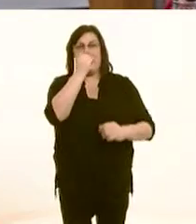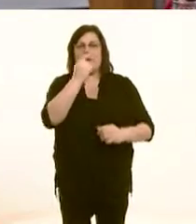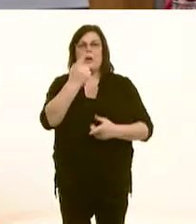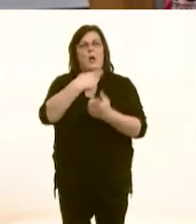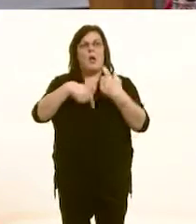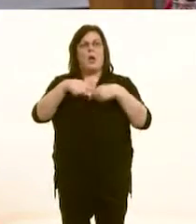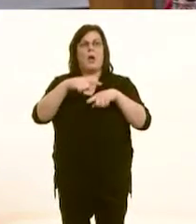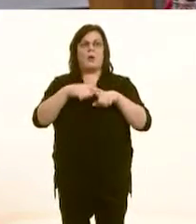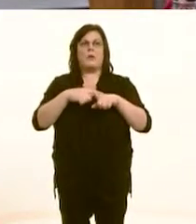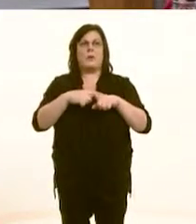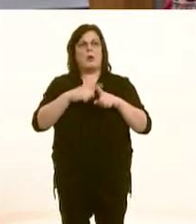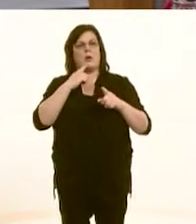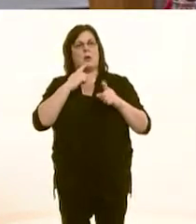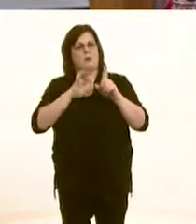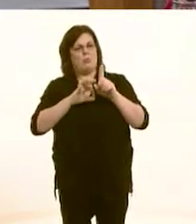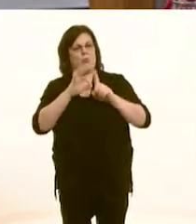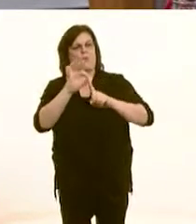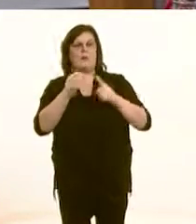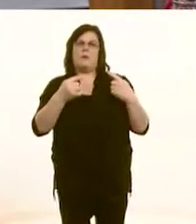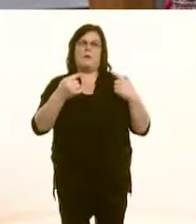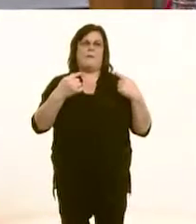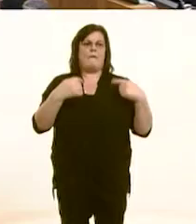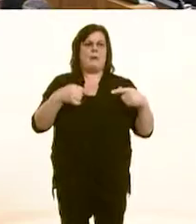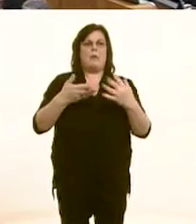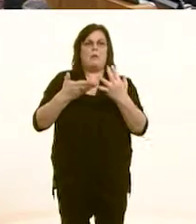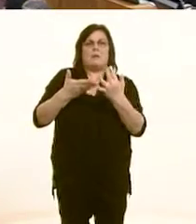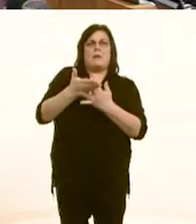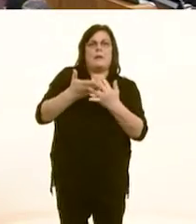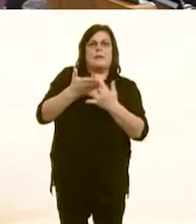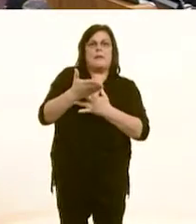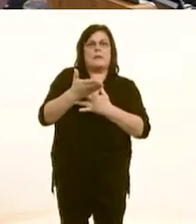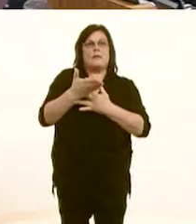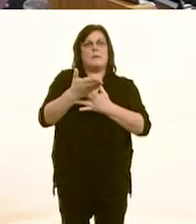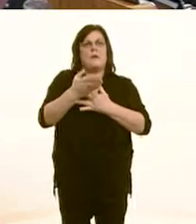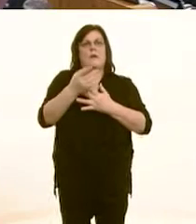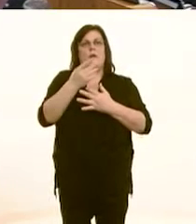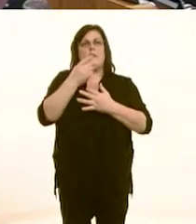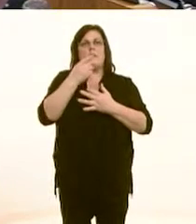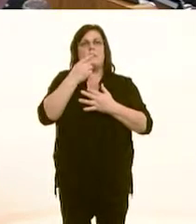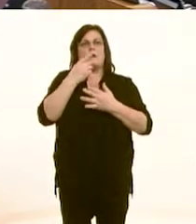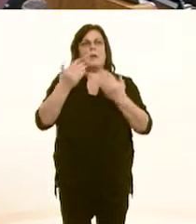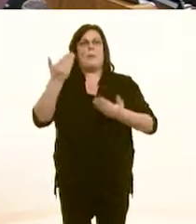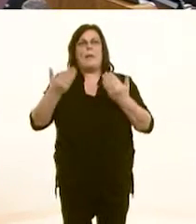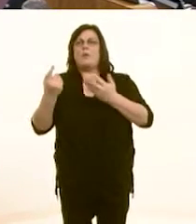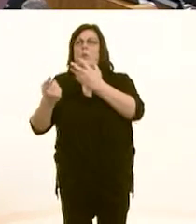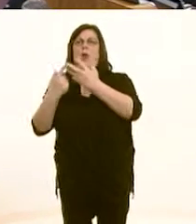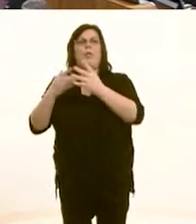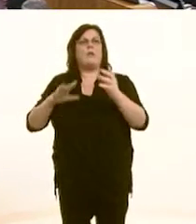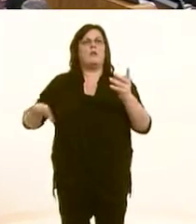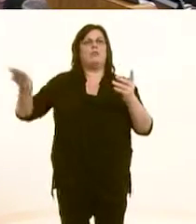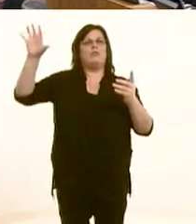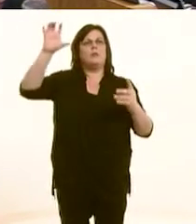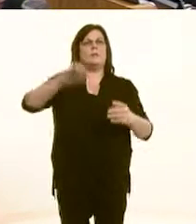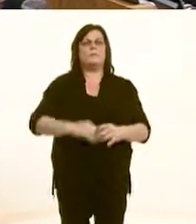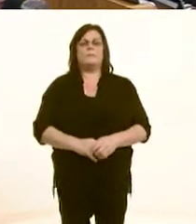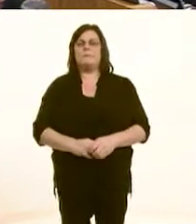o wledydd Prydain. Mae yna lawer o rwystredigaeth yn yn etholaeth i, fel